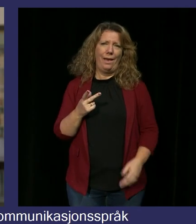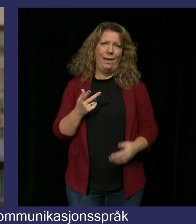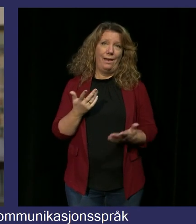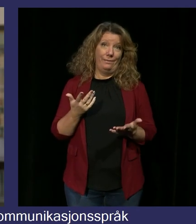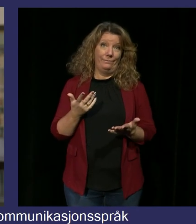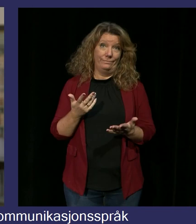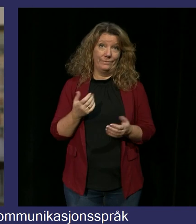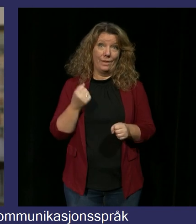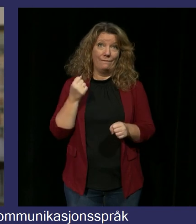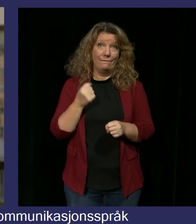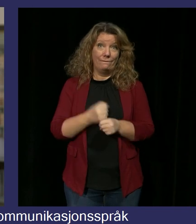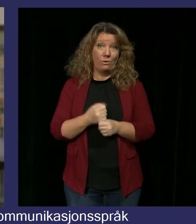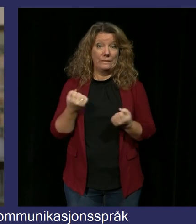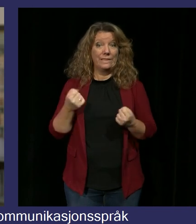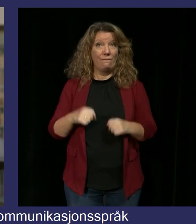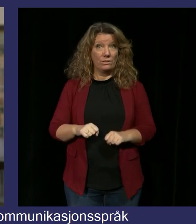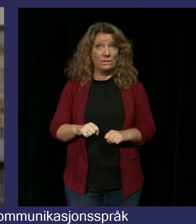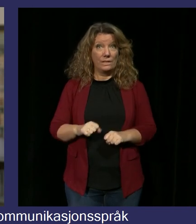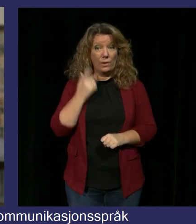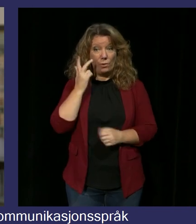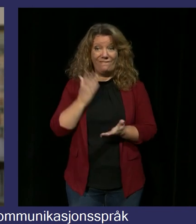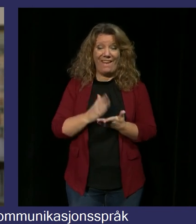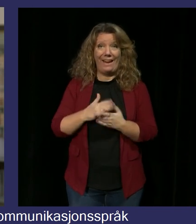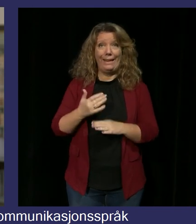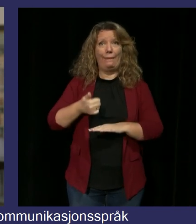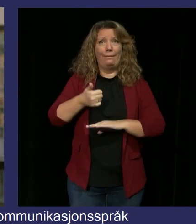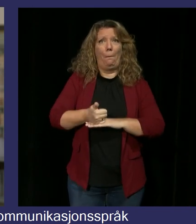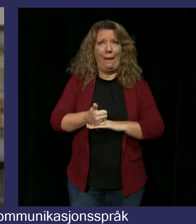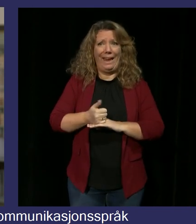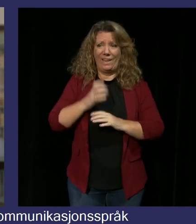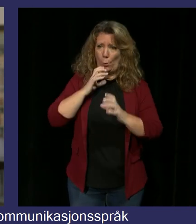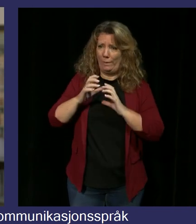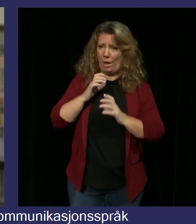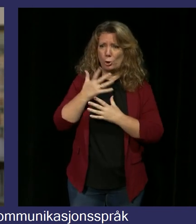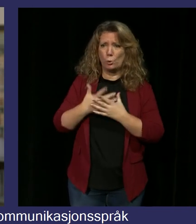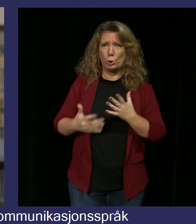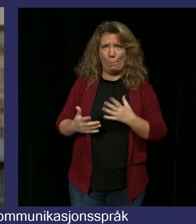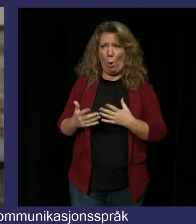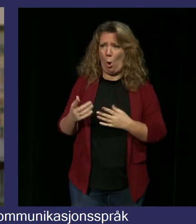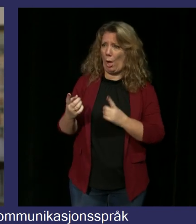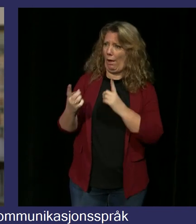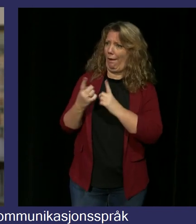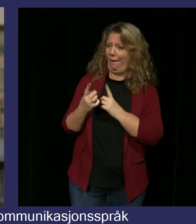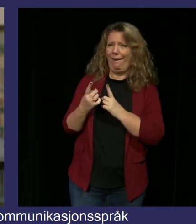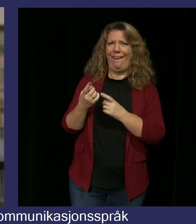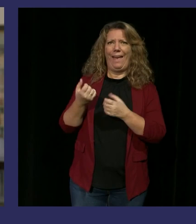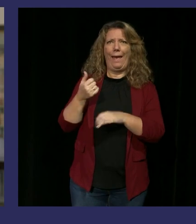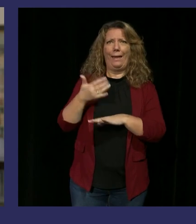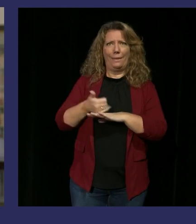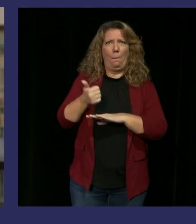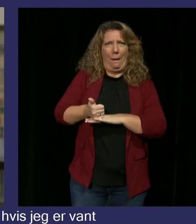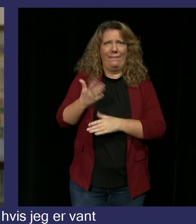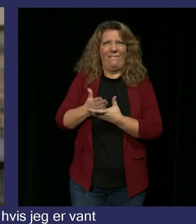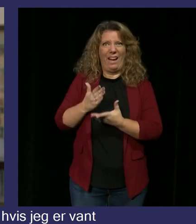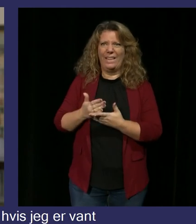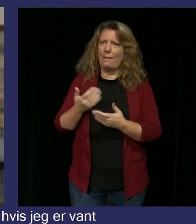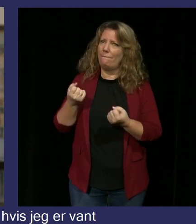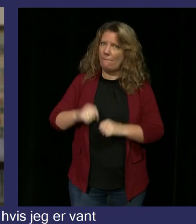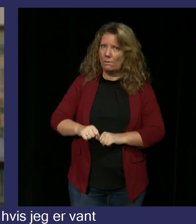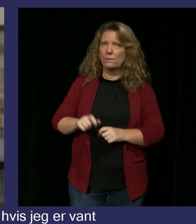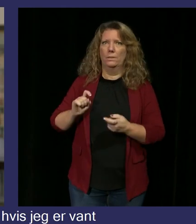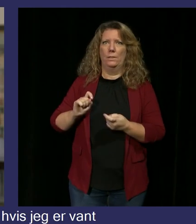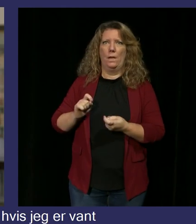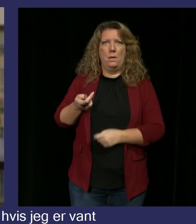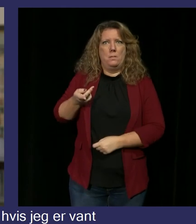Og det er vanskelig når du har etablert et kommunikasjonsspråk med noen, så er det kjempevanskelig å endre det. Det merker jeg